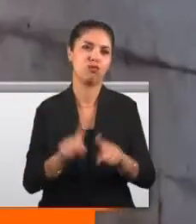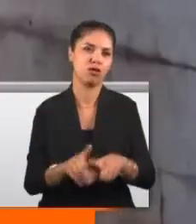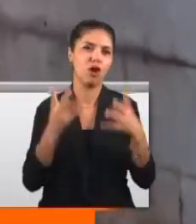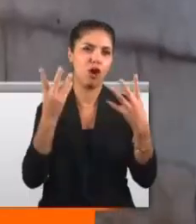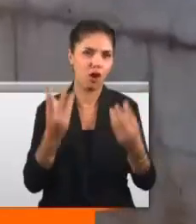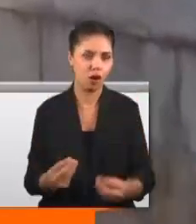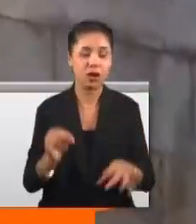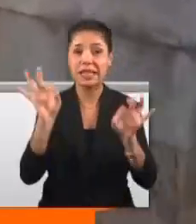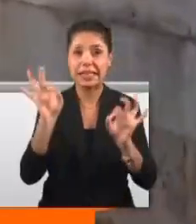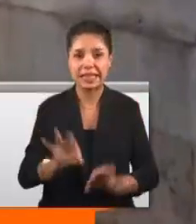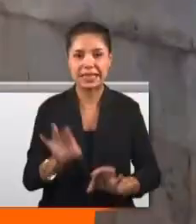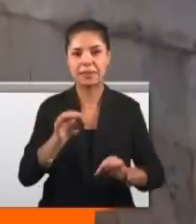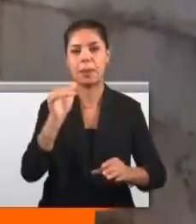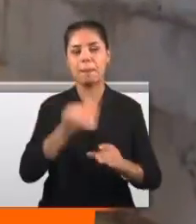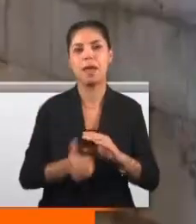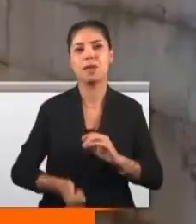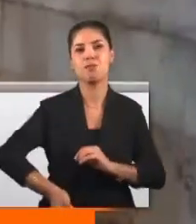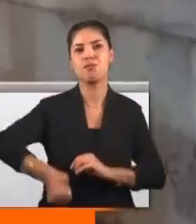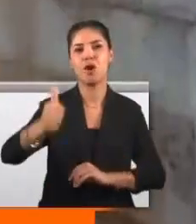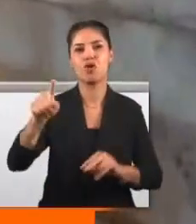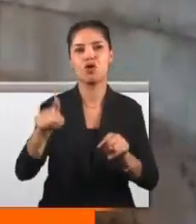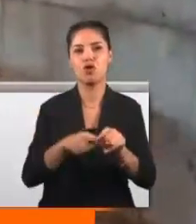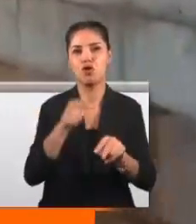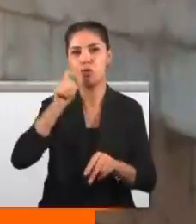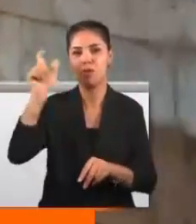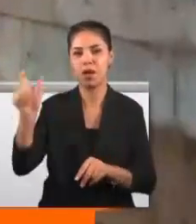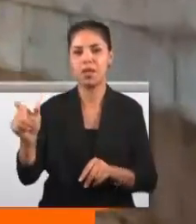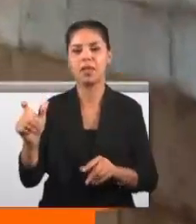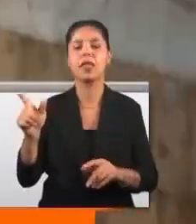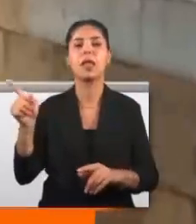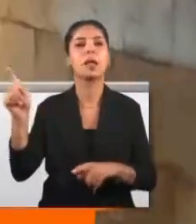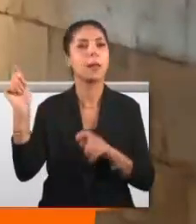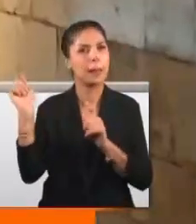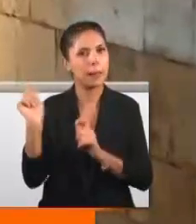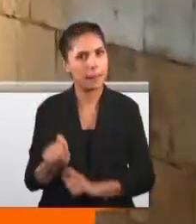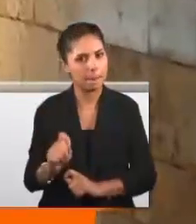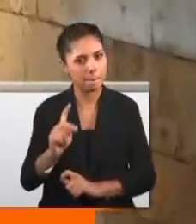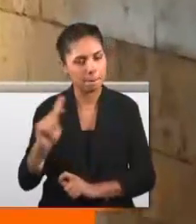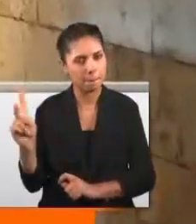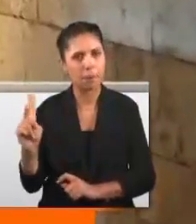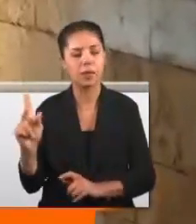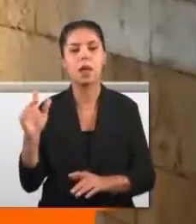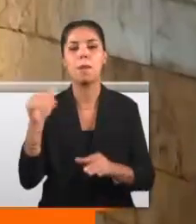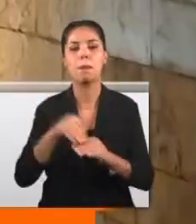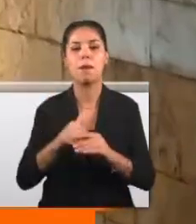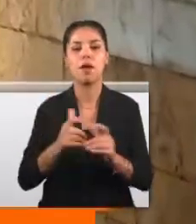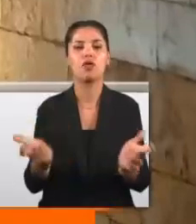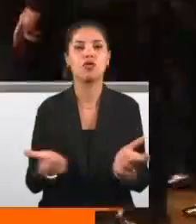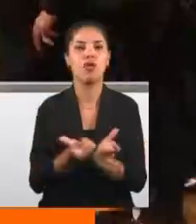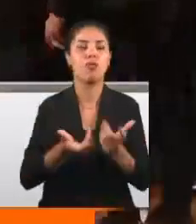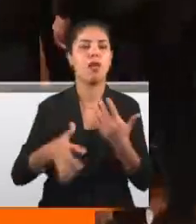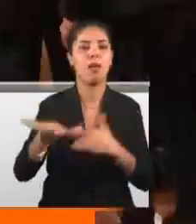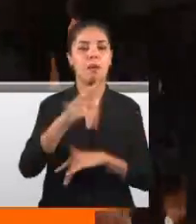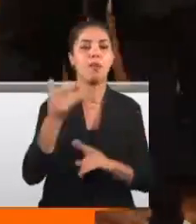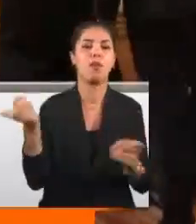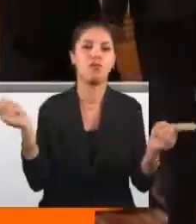gelmişlerdi. Şimdi ise Meclis Başkanı Numan Kurtulmuş'un ev sahipliğinde gerçekleşen meclis resepsiyonunda buluştular.